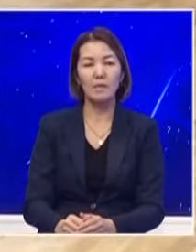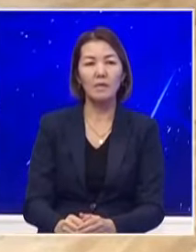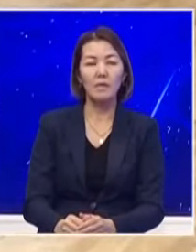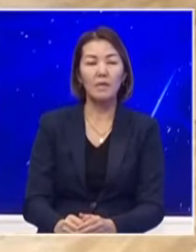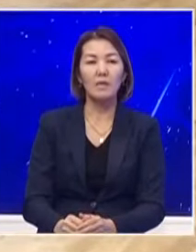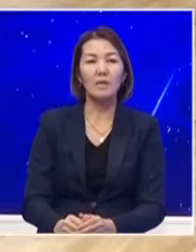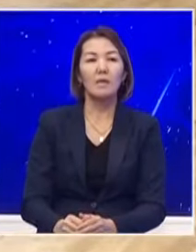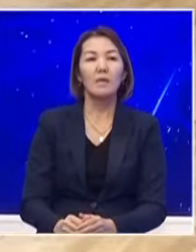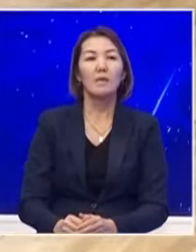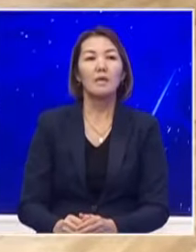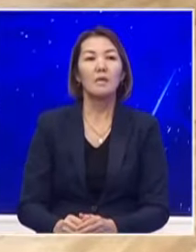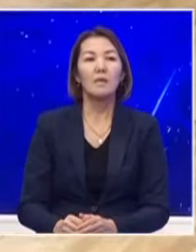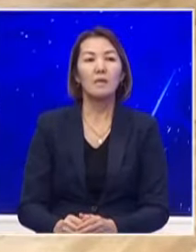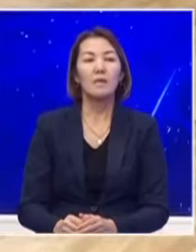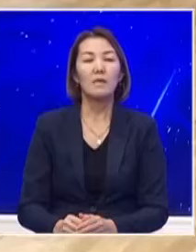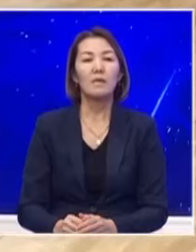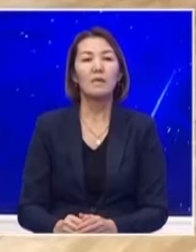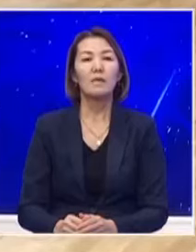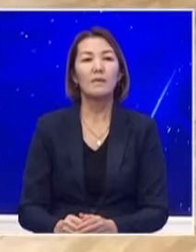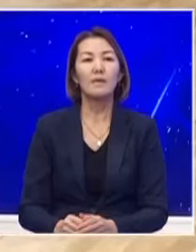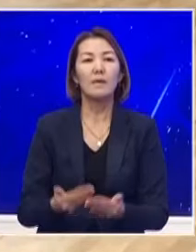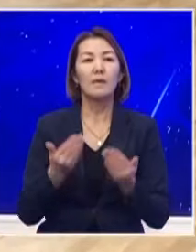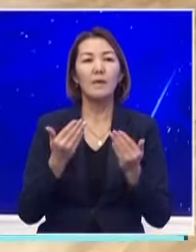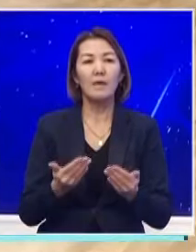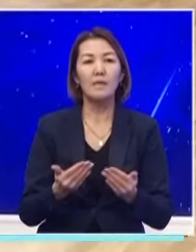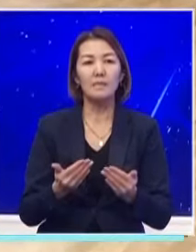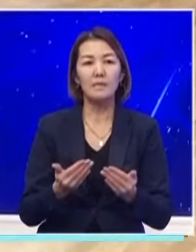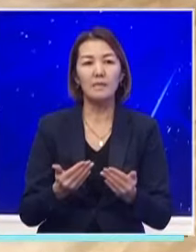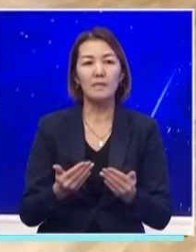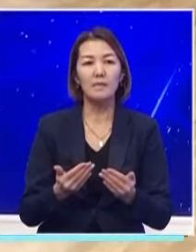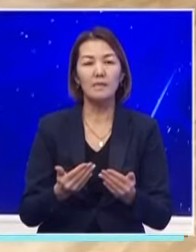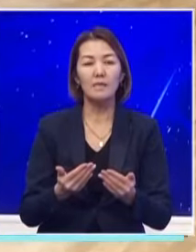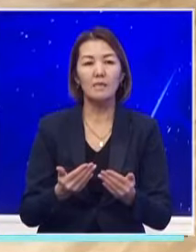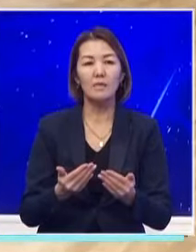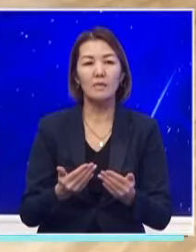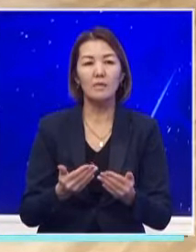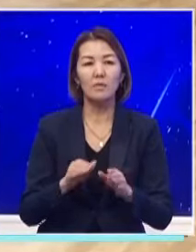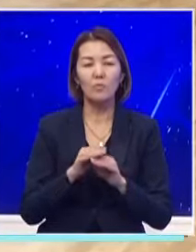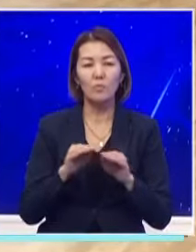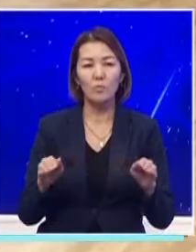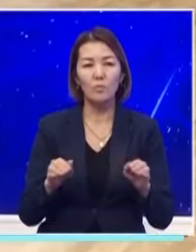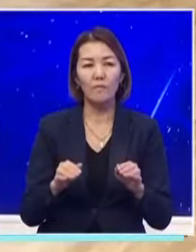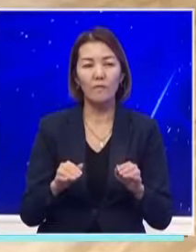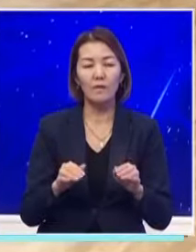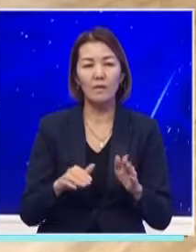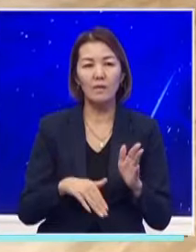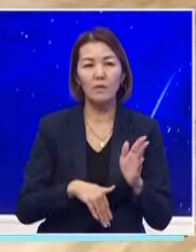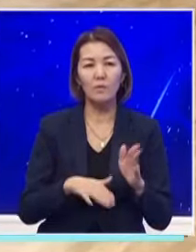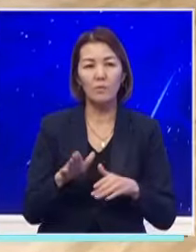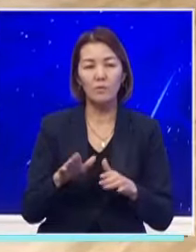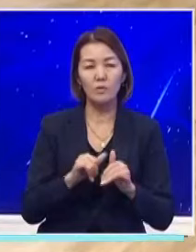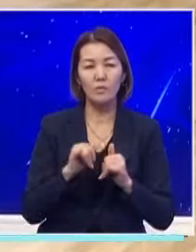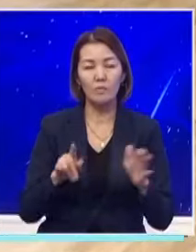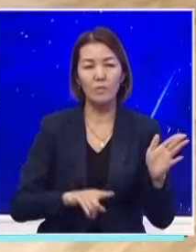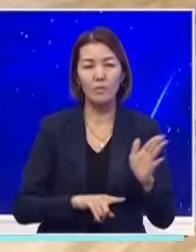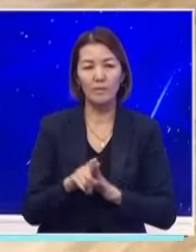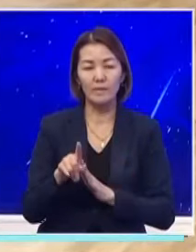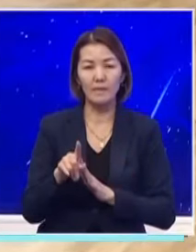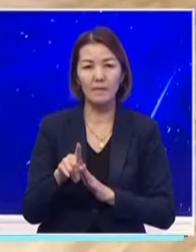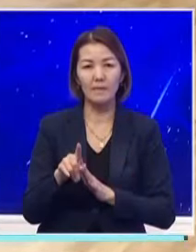Кезінде основада ойнасақ, ақырын-ақырындап шеткістіріп жатырмыз. Осының өзі деңгейін көрсетіп жатыр, футболдың күшейіп барысқан. Сондықтан бірақ